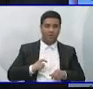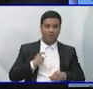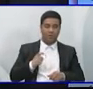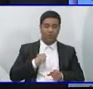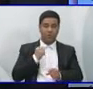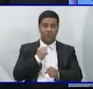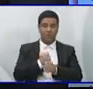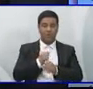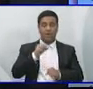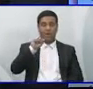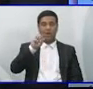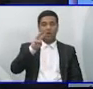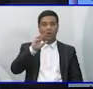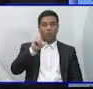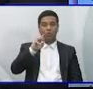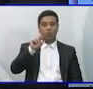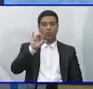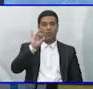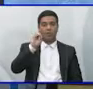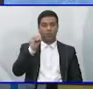dehqonchilikda Amdaryoning